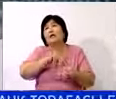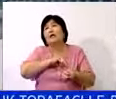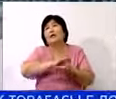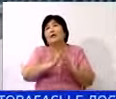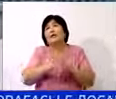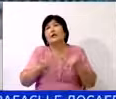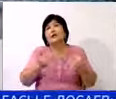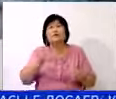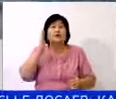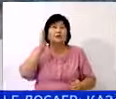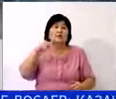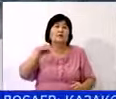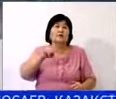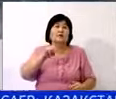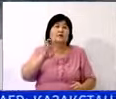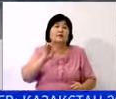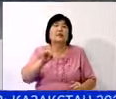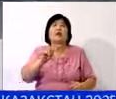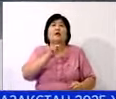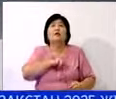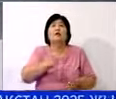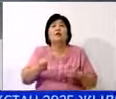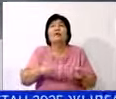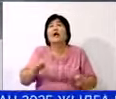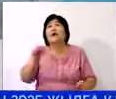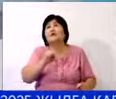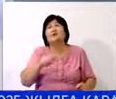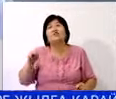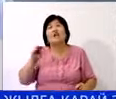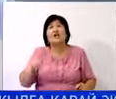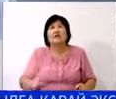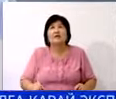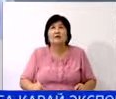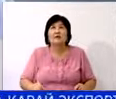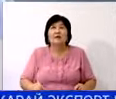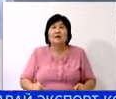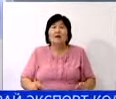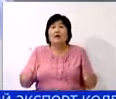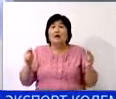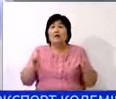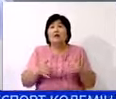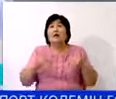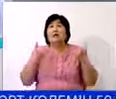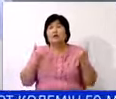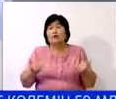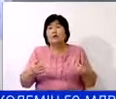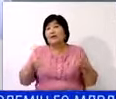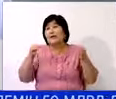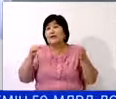болады, деді провизорлық бөлімнің меңгерушісі Азизбек Жамкеев. Нақты осы бүгінгі кезге